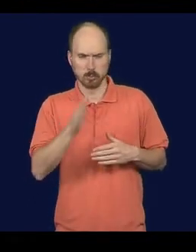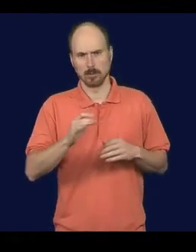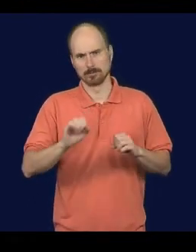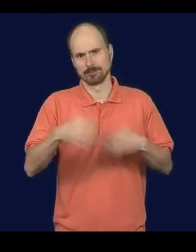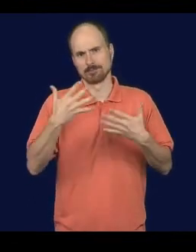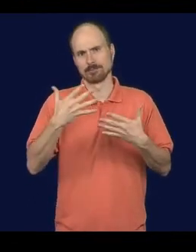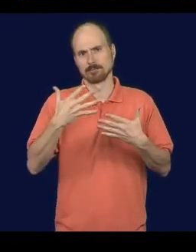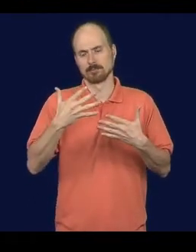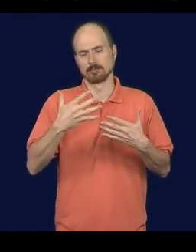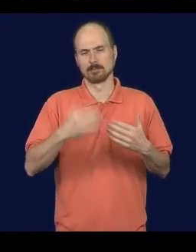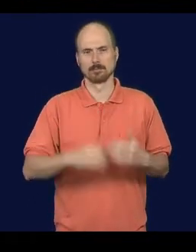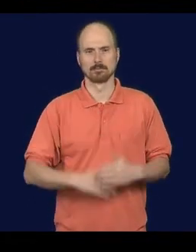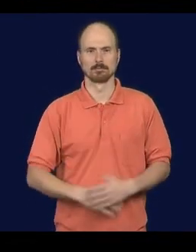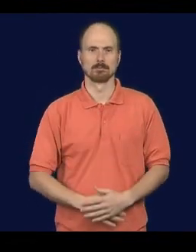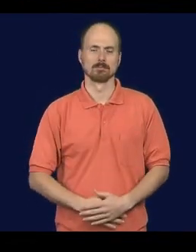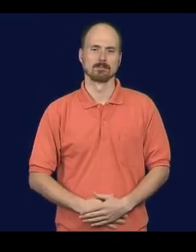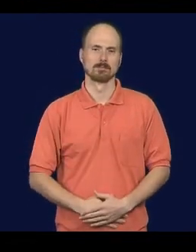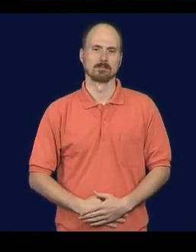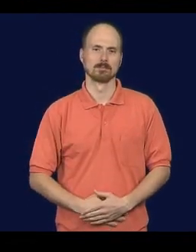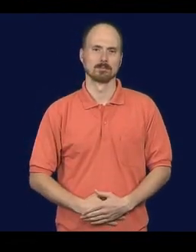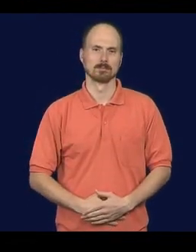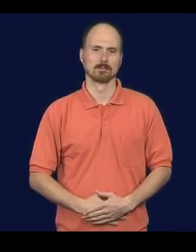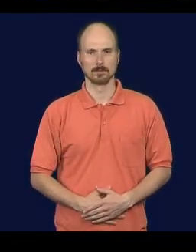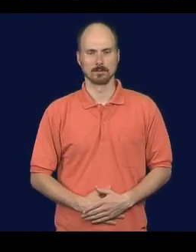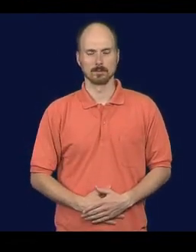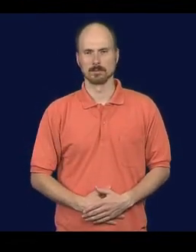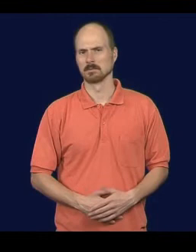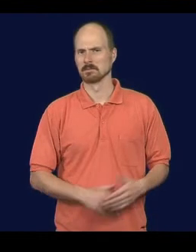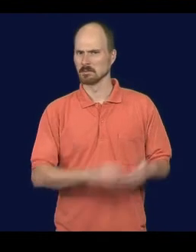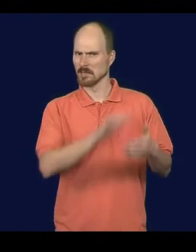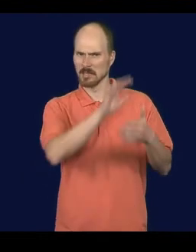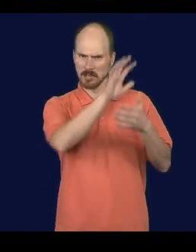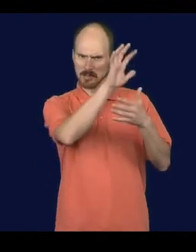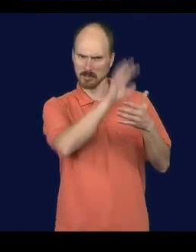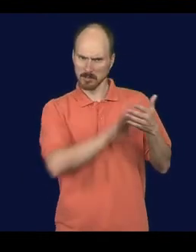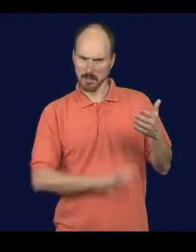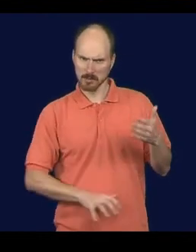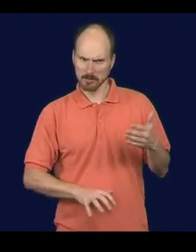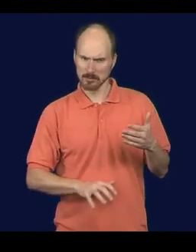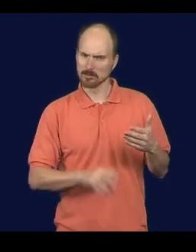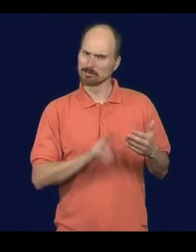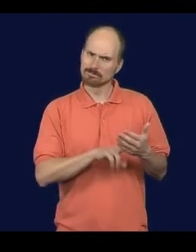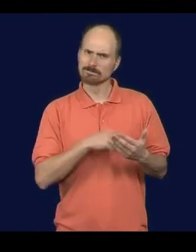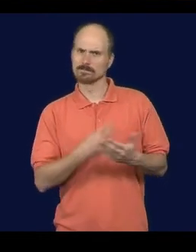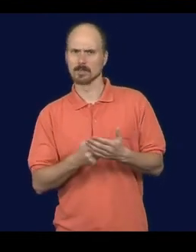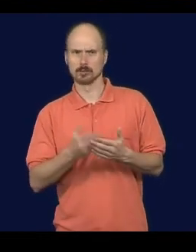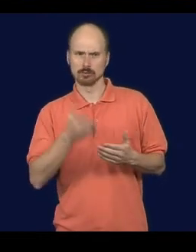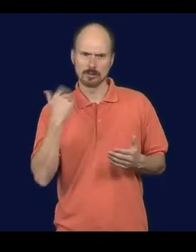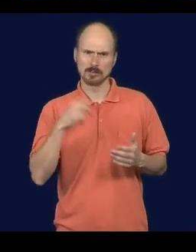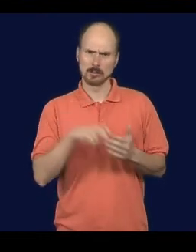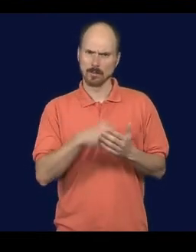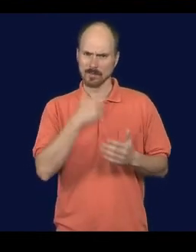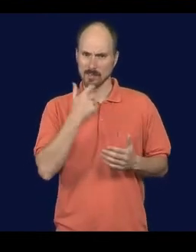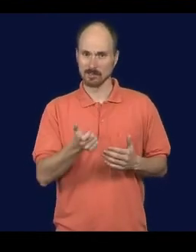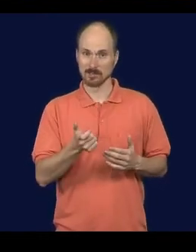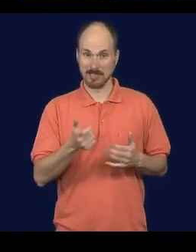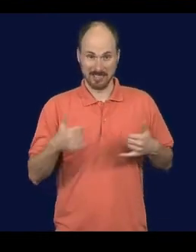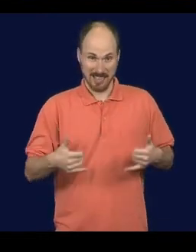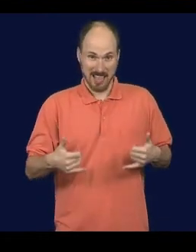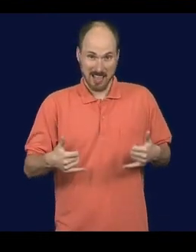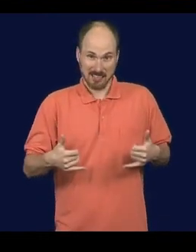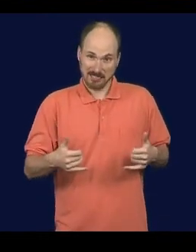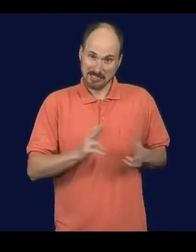Tak, paráda. Tak já děkuji Štěpánovi za zajímavou prezentaci a za motivaci a za nadšení, s kterým Antely dělá